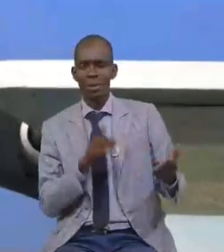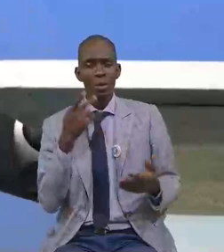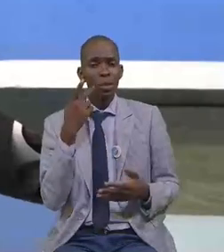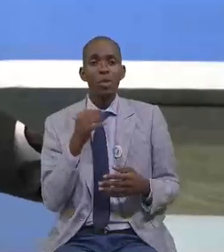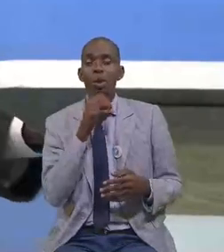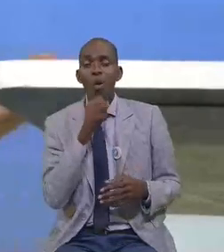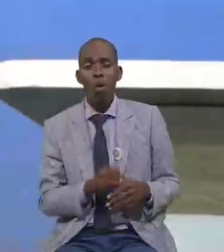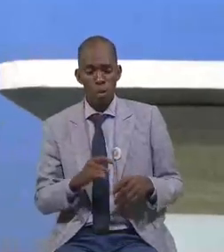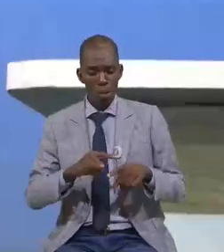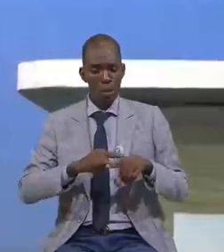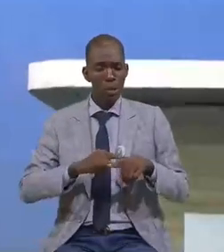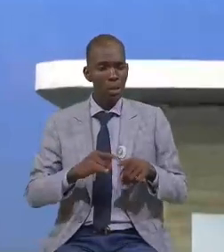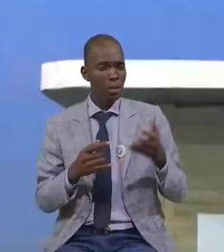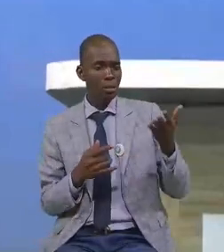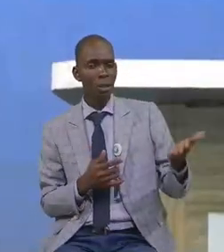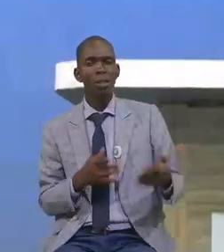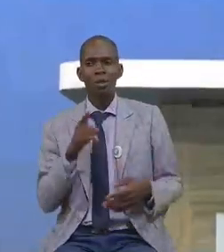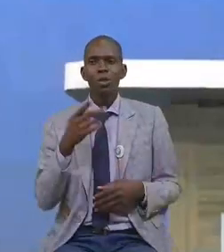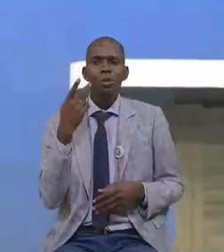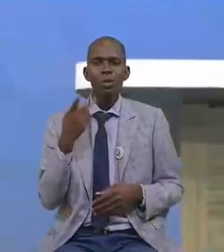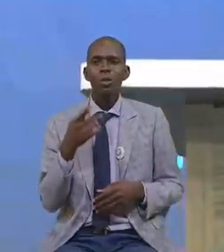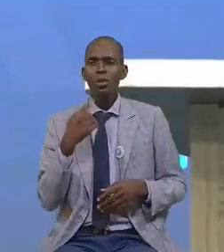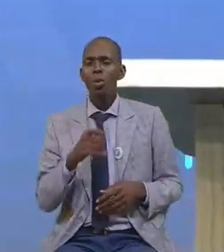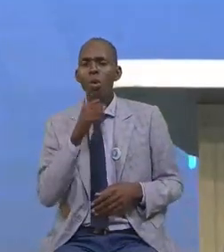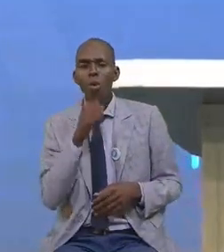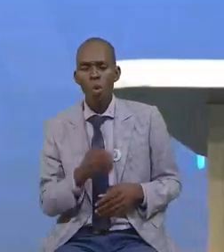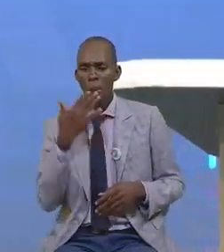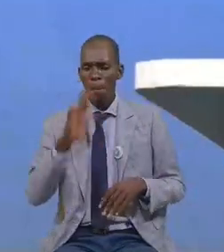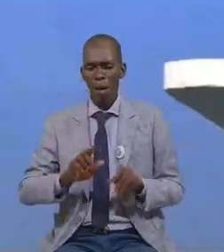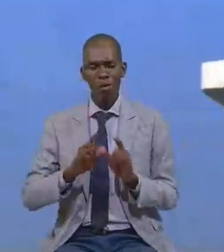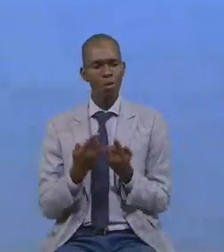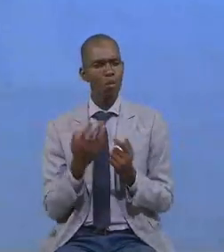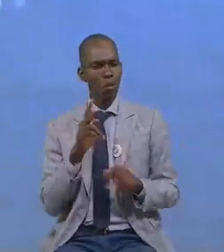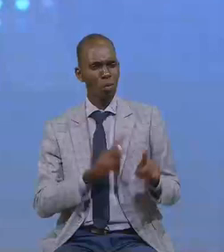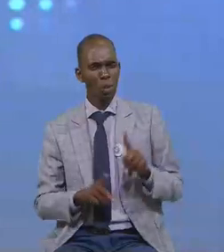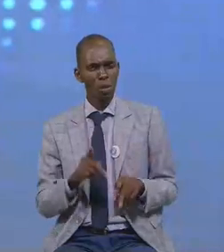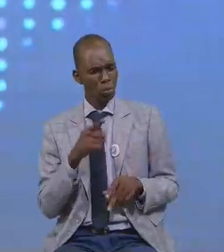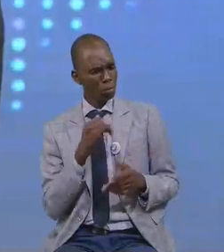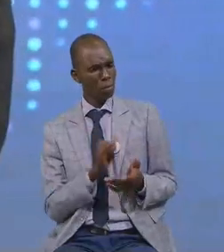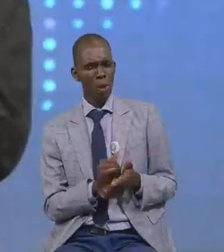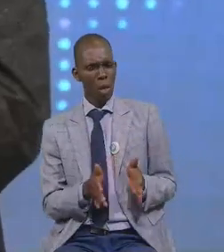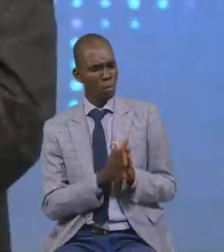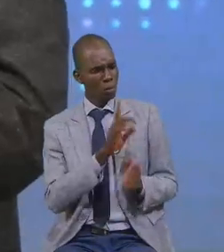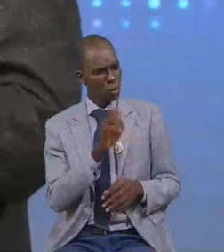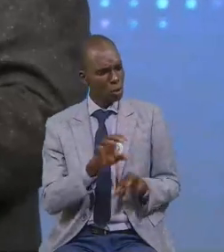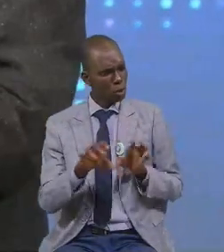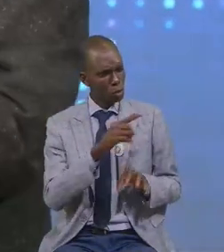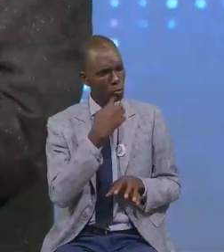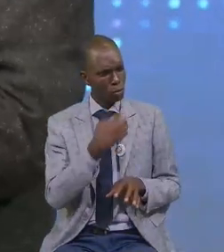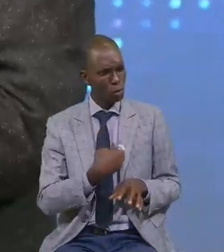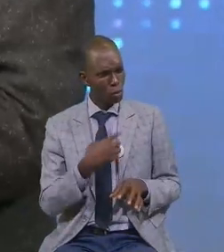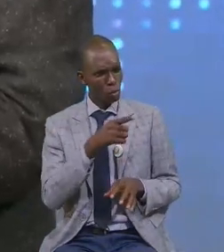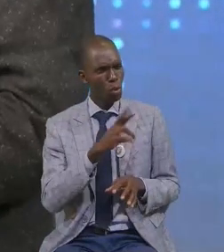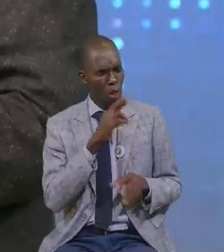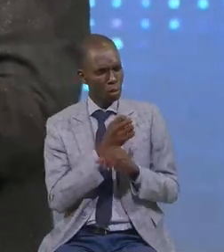l'ancienne ivrognerie, toujours l'ancienne cigarette, toujours l'ancienne compagnie. Mais tu dis, mais Est-ce que tu dis que